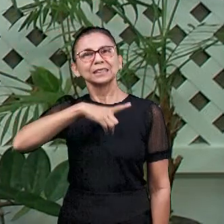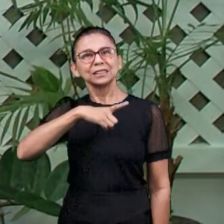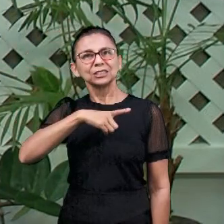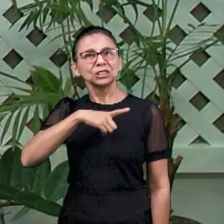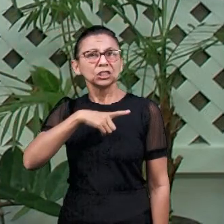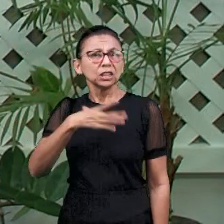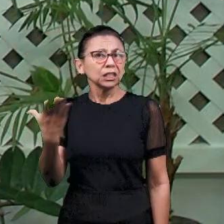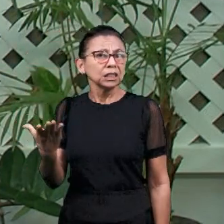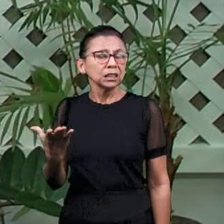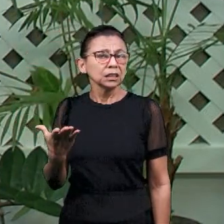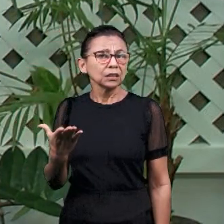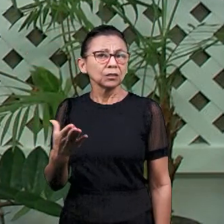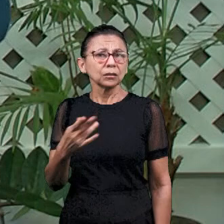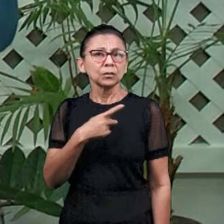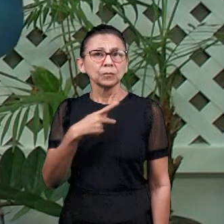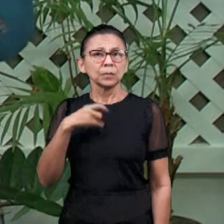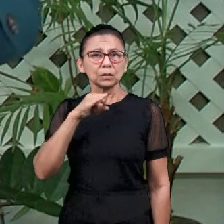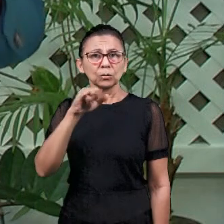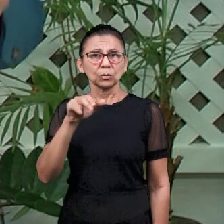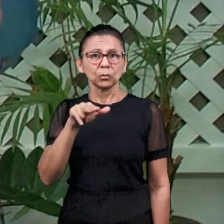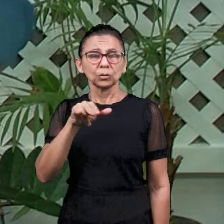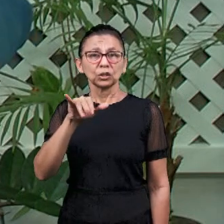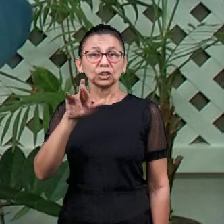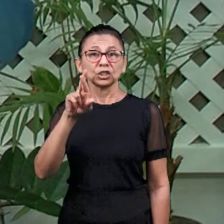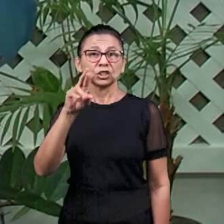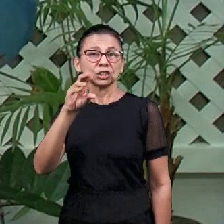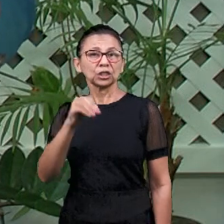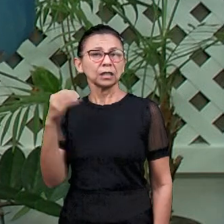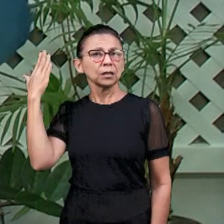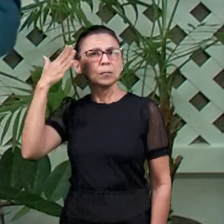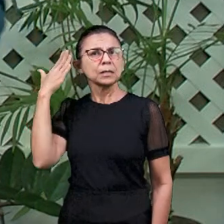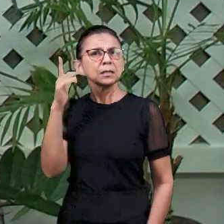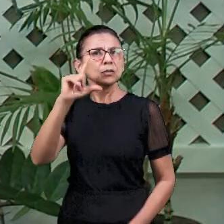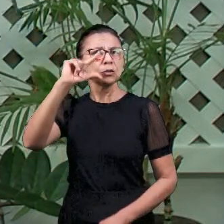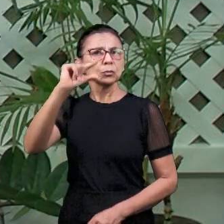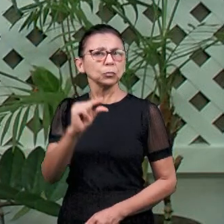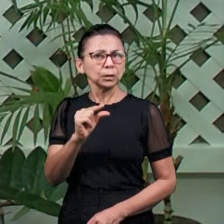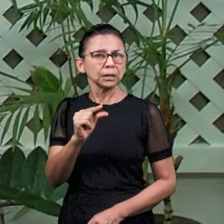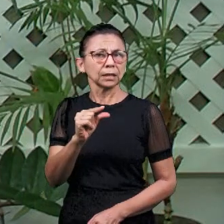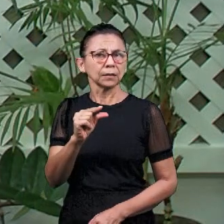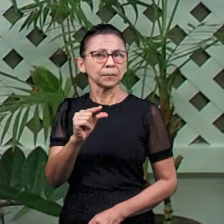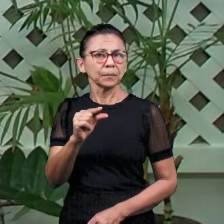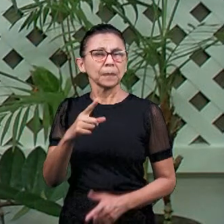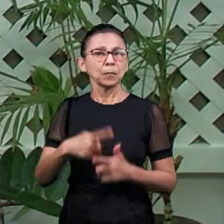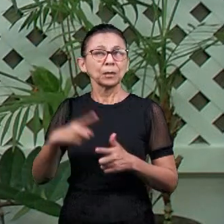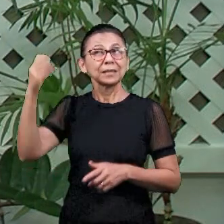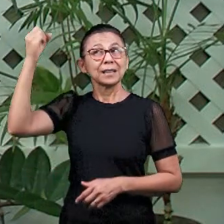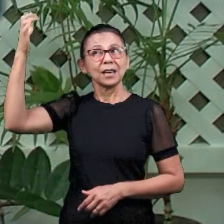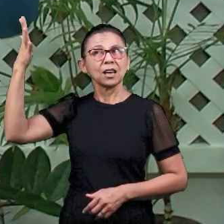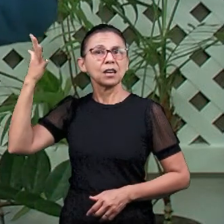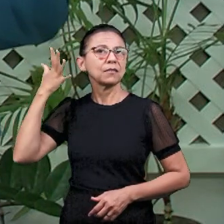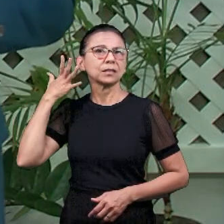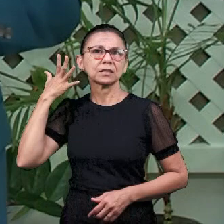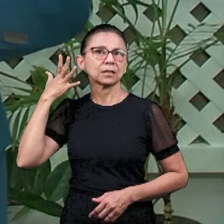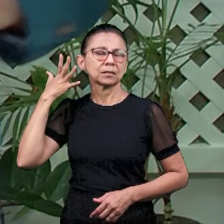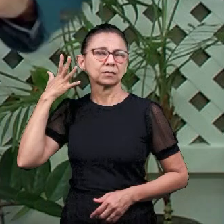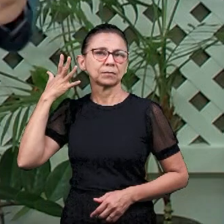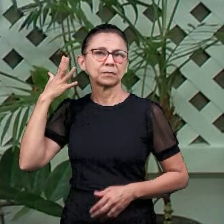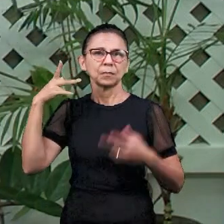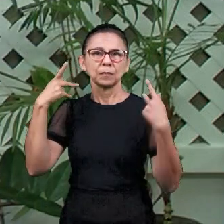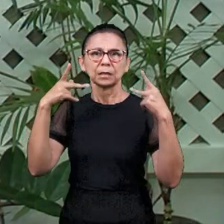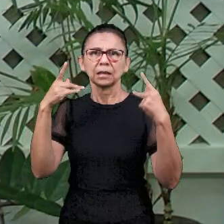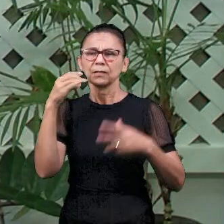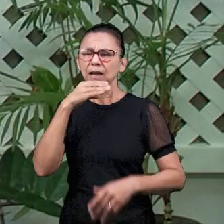il complétait avec ce que le Seigneur révélait. Il y avait le salut. Donc, il y a quelqu'un comme moi et d'autres qui n'a pas